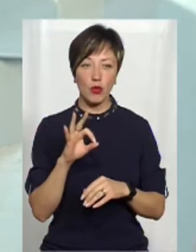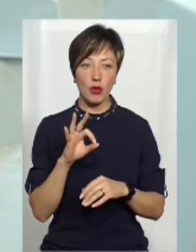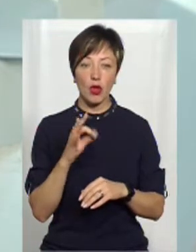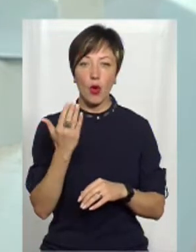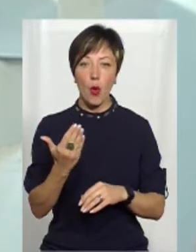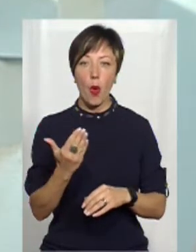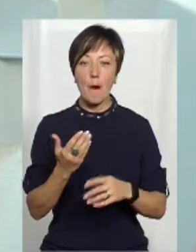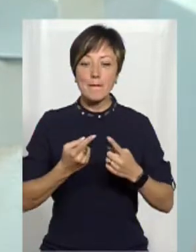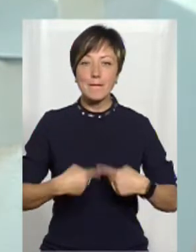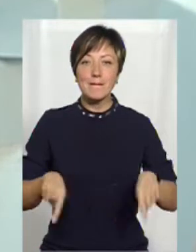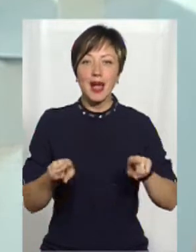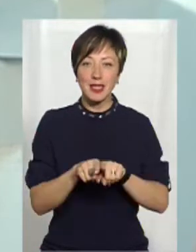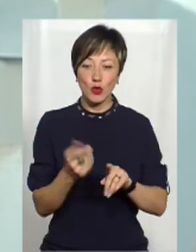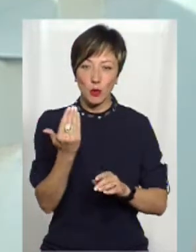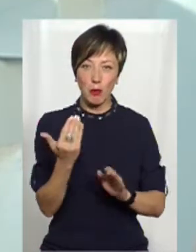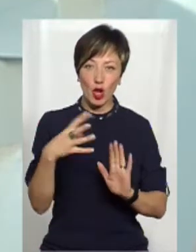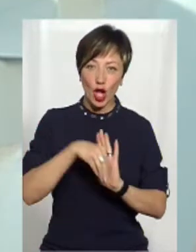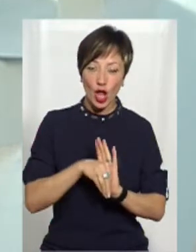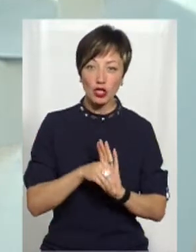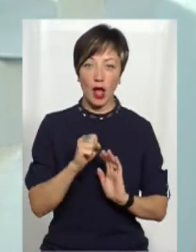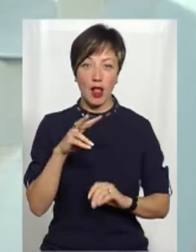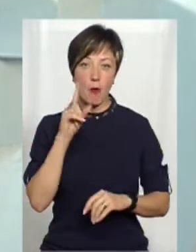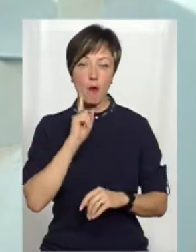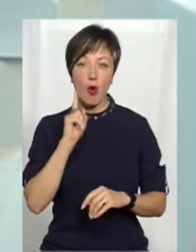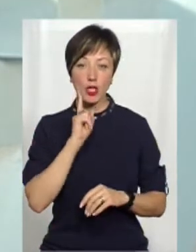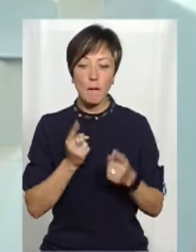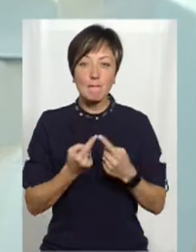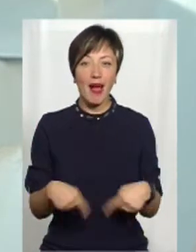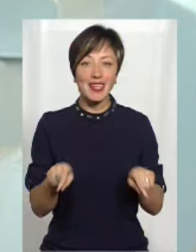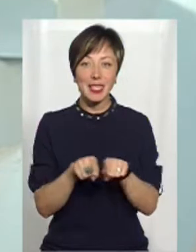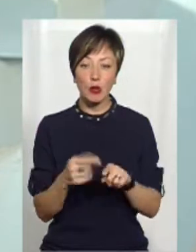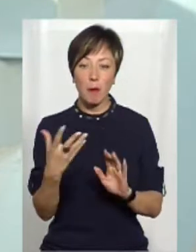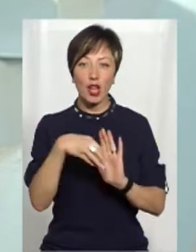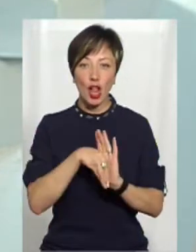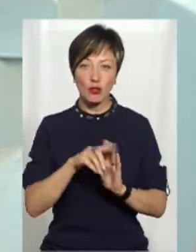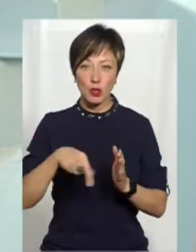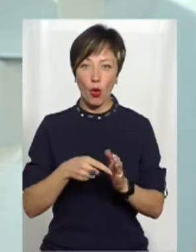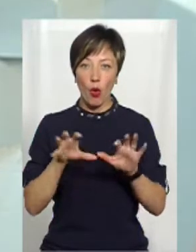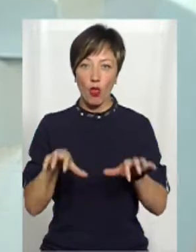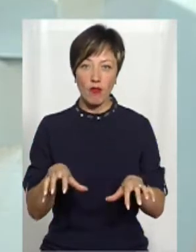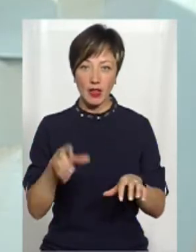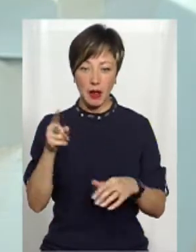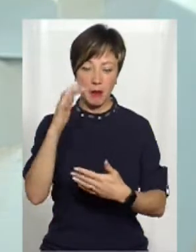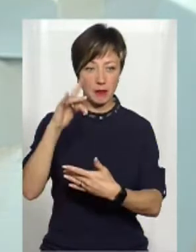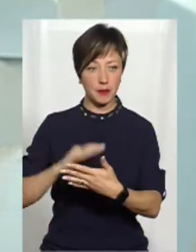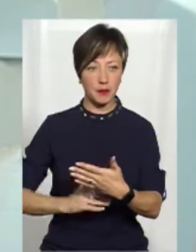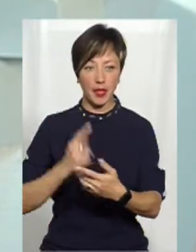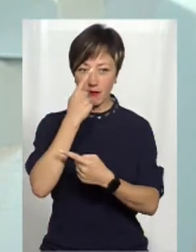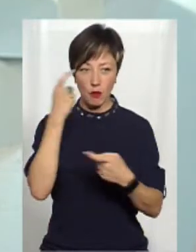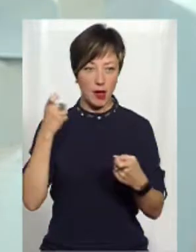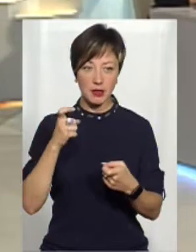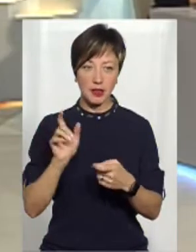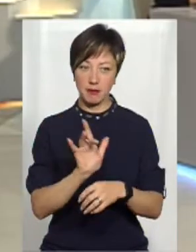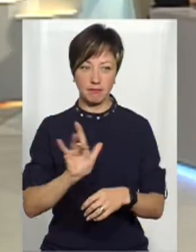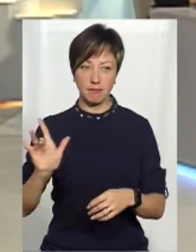його партійну приналежність. Однак, поки що партійної приналежності міського голови в його профайлі, там інформація про